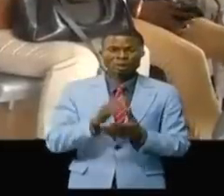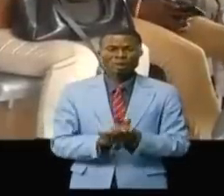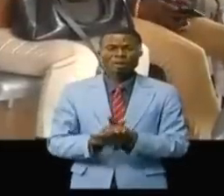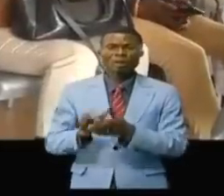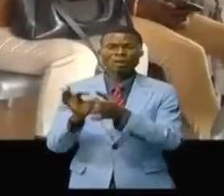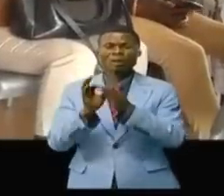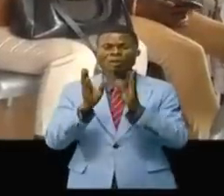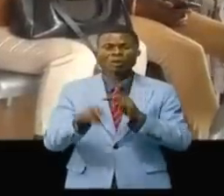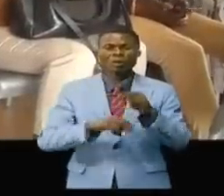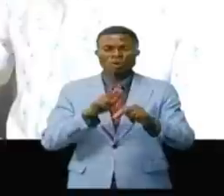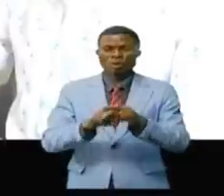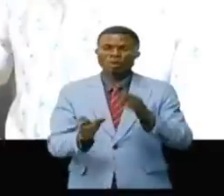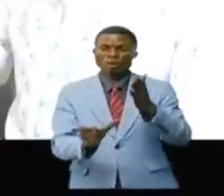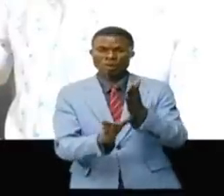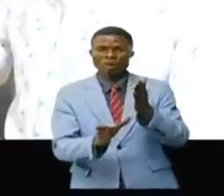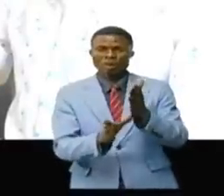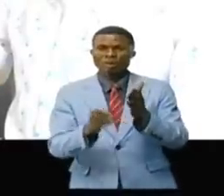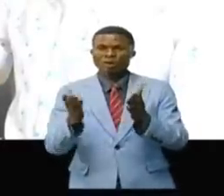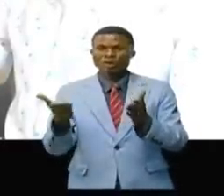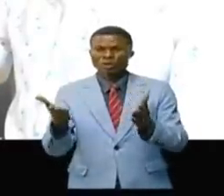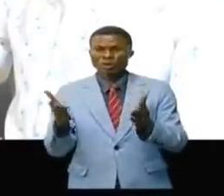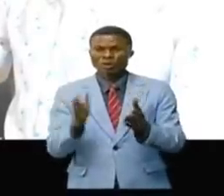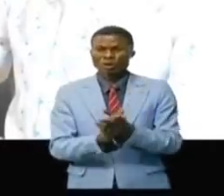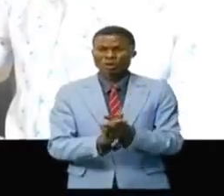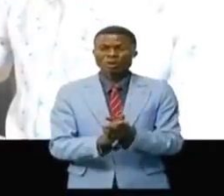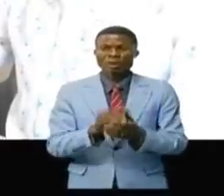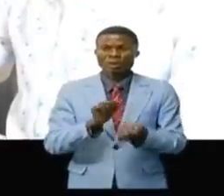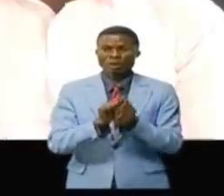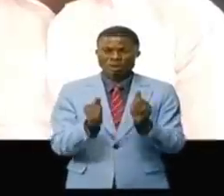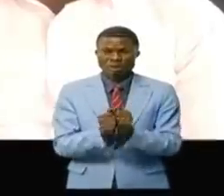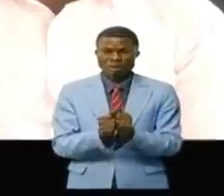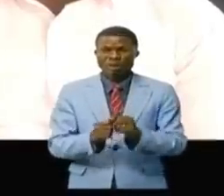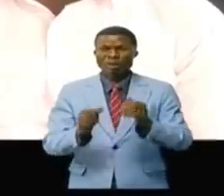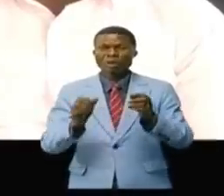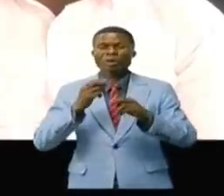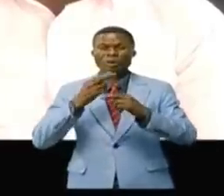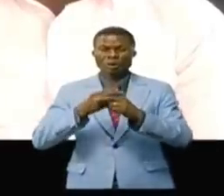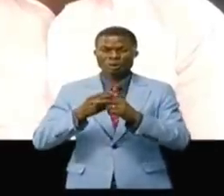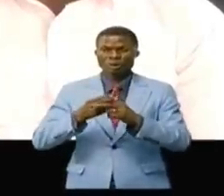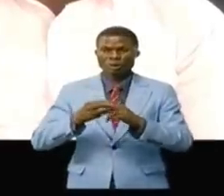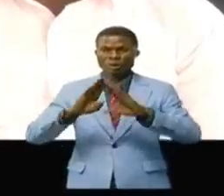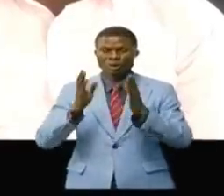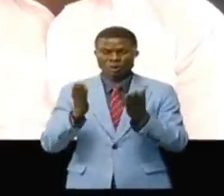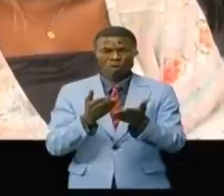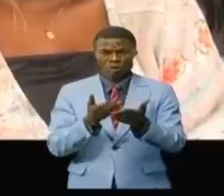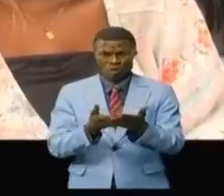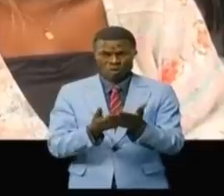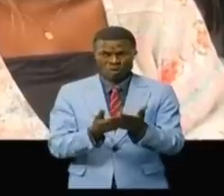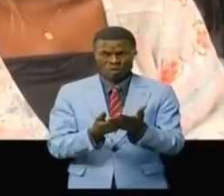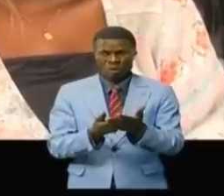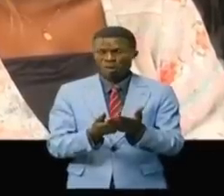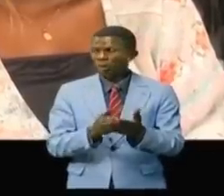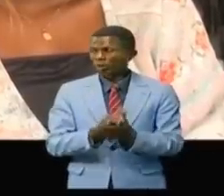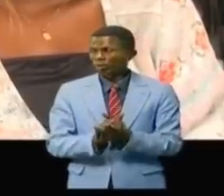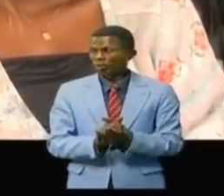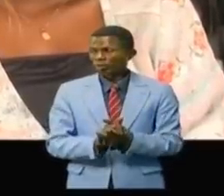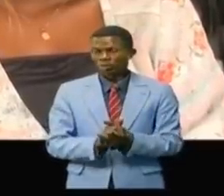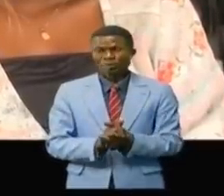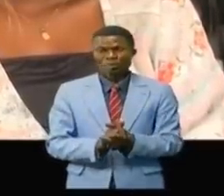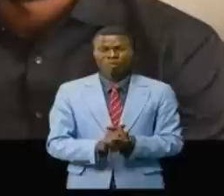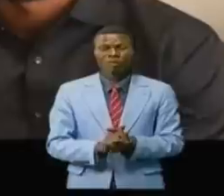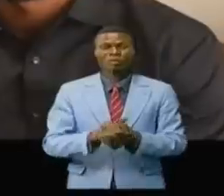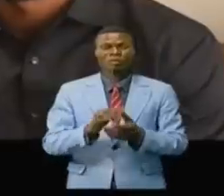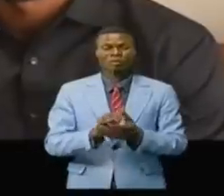le secrétaire général adjoint de la zone sud-est et superviseur des caucus Grand Katanga de l'UNC au cours du point de